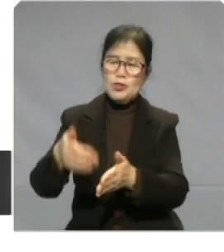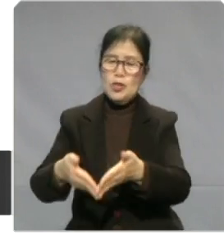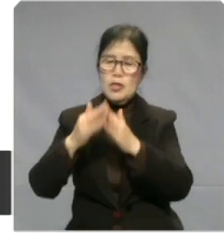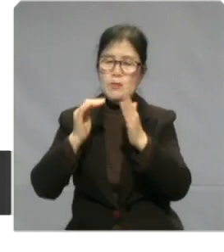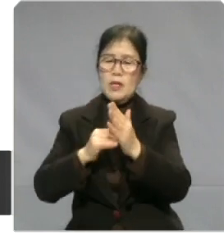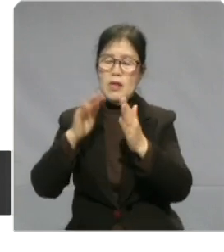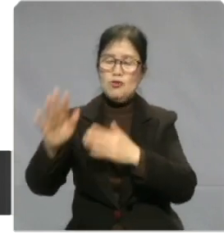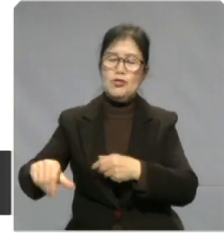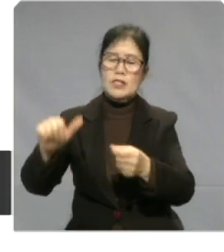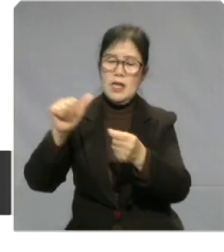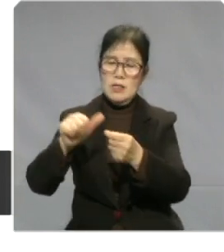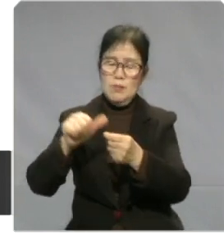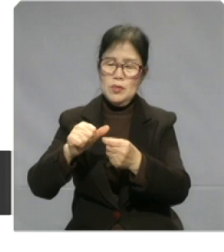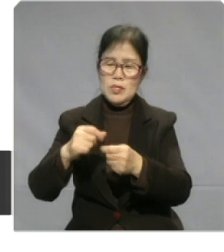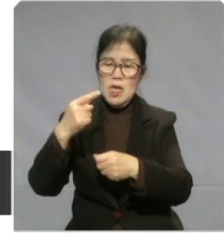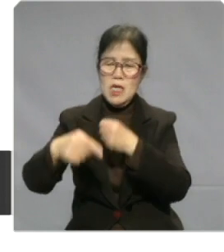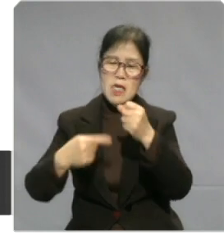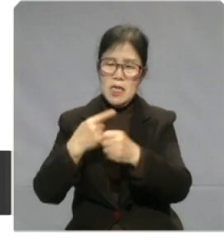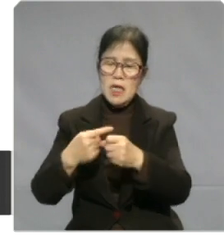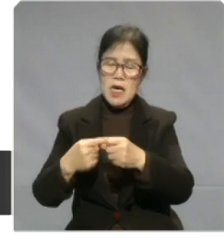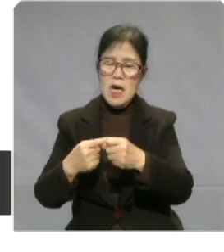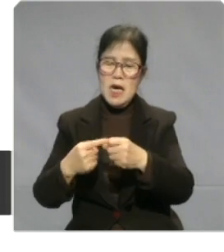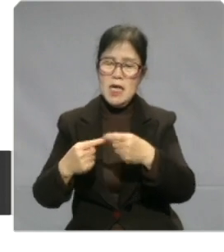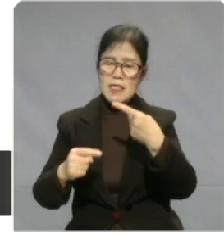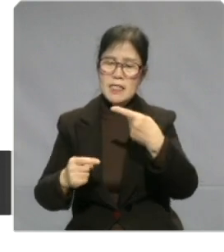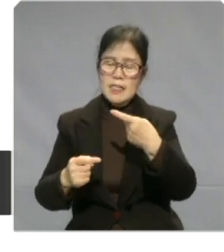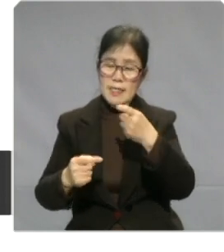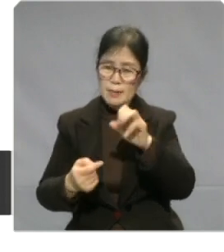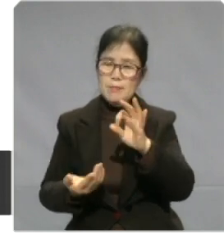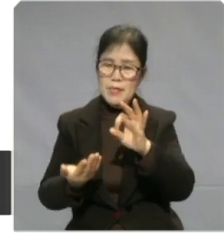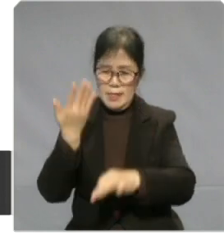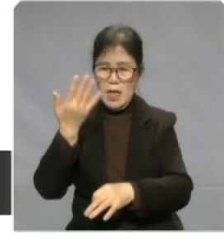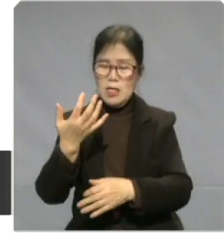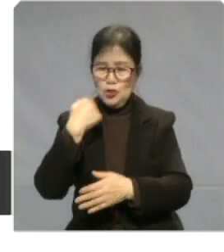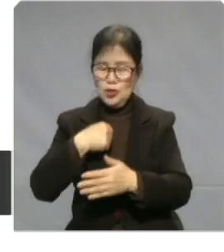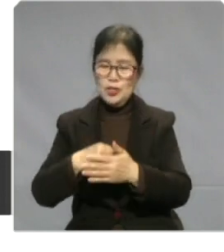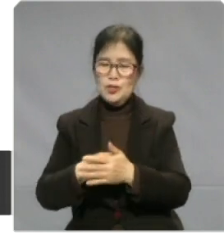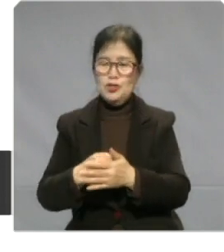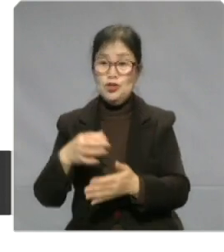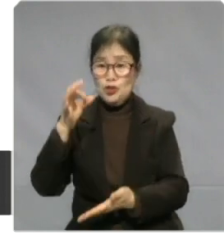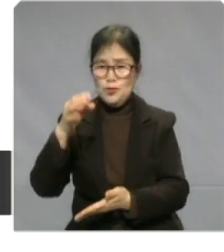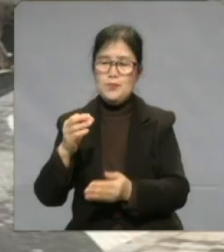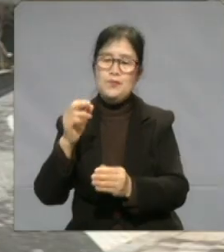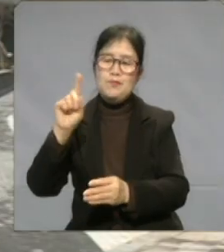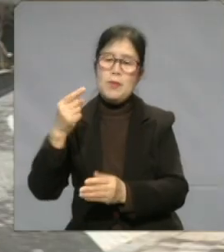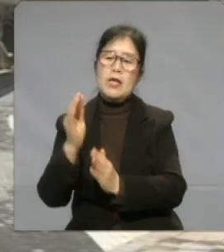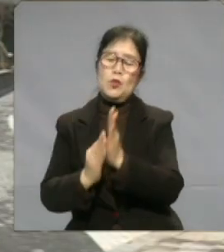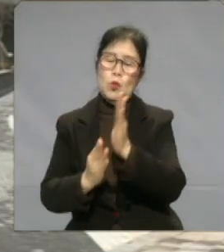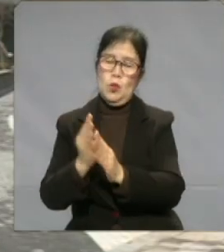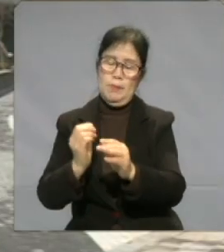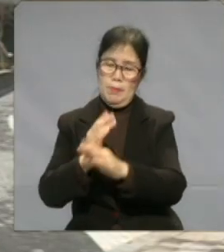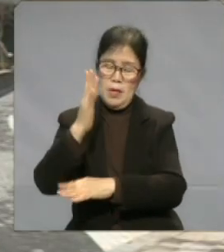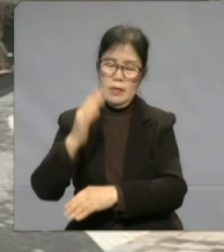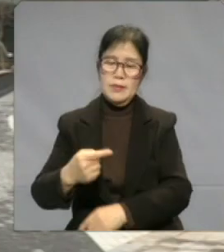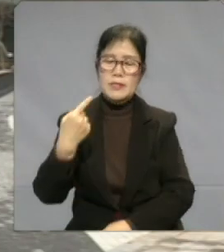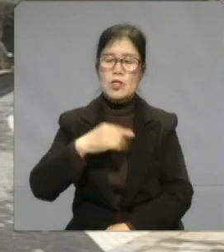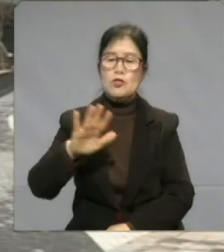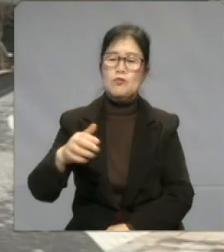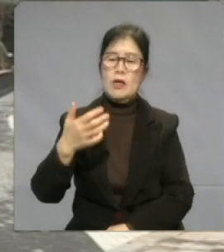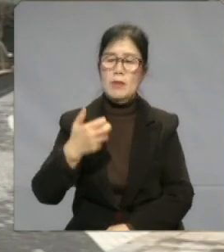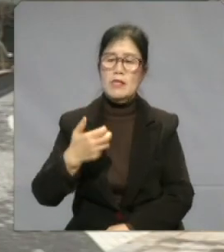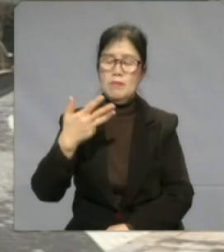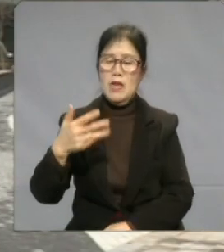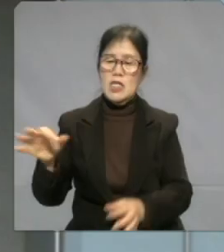역대 다섯 번째 연간 두자리수 수익률로 수익금은 100조원을 처음 돌파했습니다 1988년